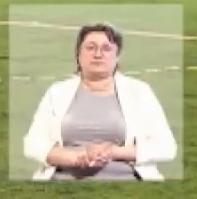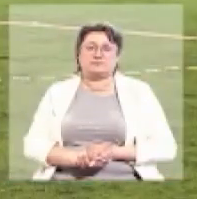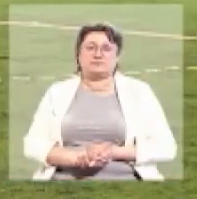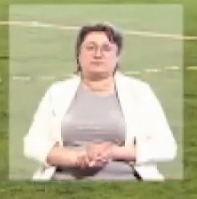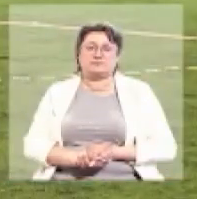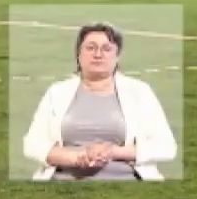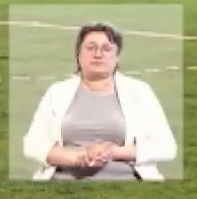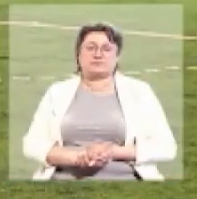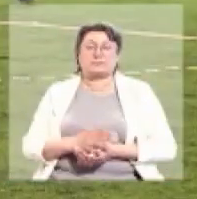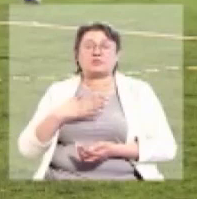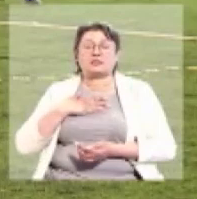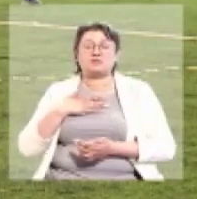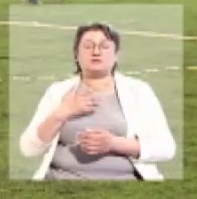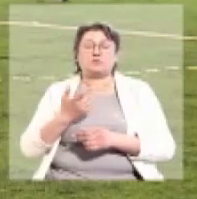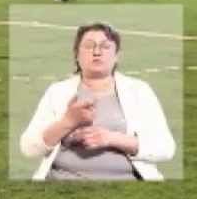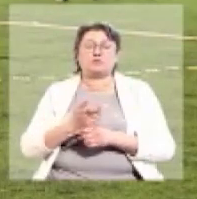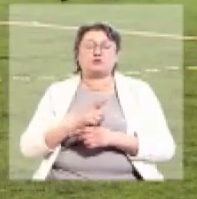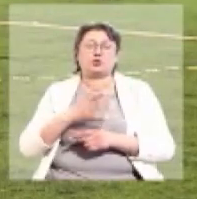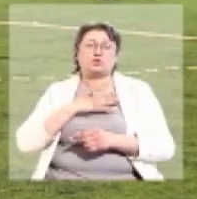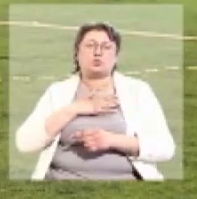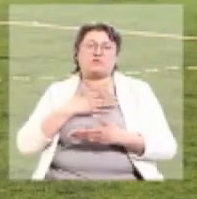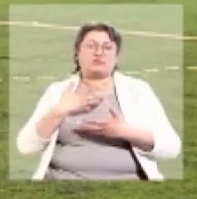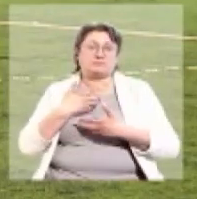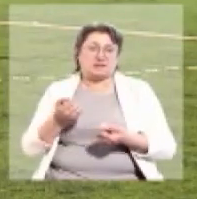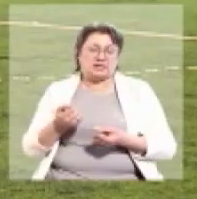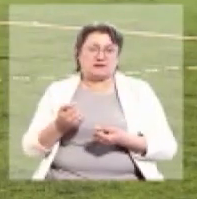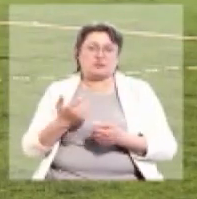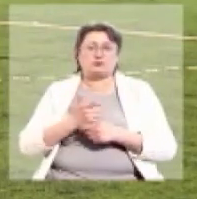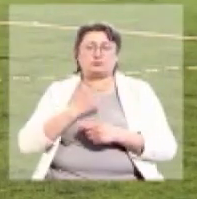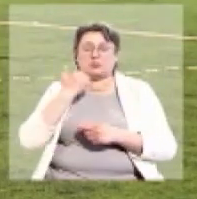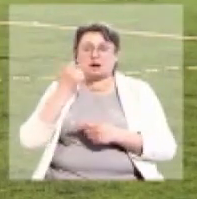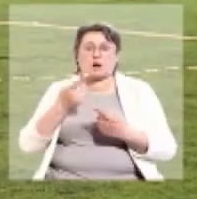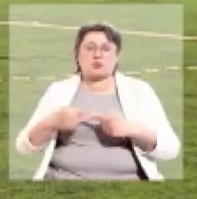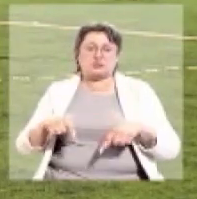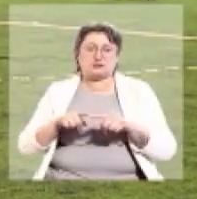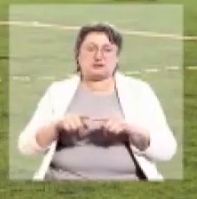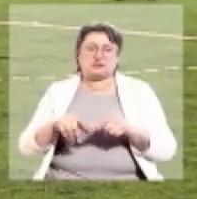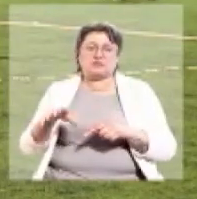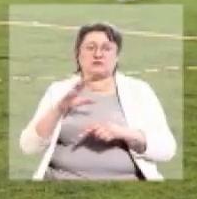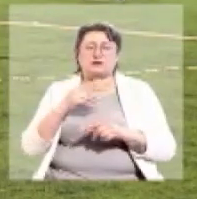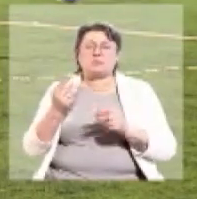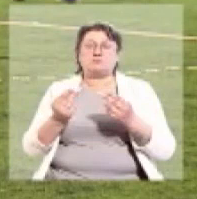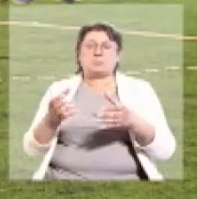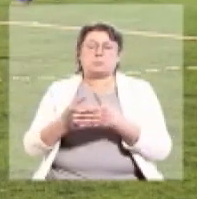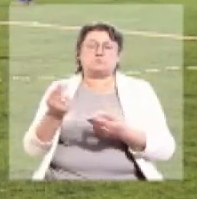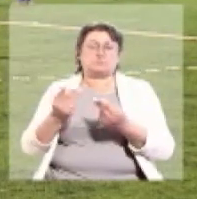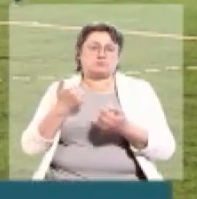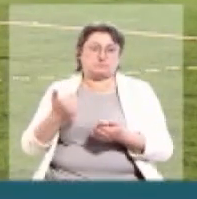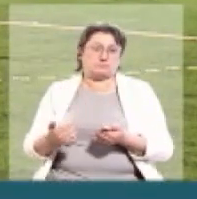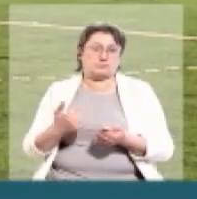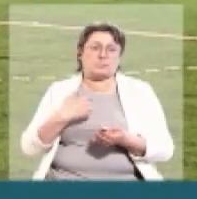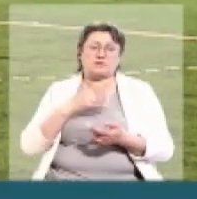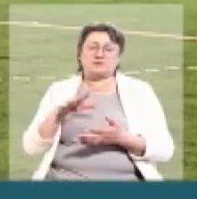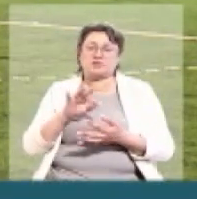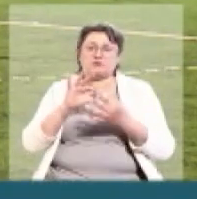душевно встретили нас, приняли. Бізді лайықты деңгейде қарсы алды. Ұйымдастырушыларға алғысымыз шексіз. Барша қарсыластарымыз мықты